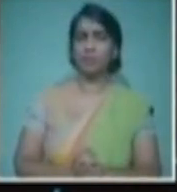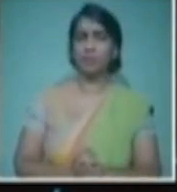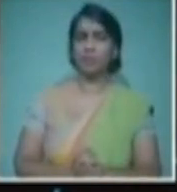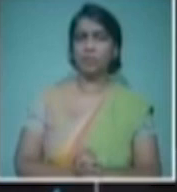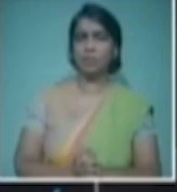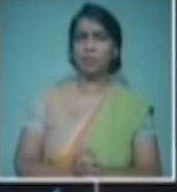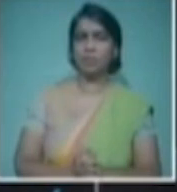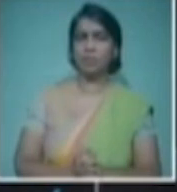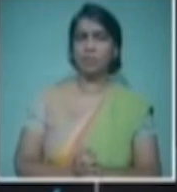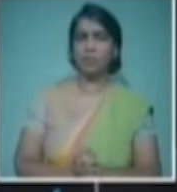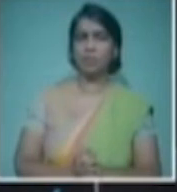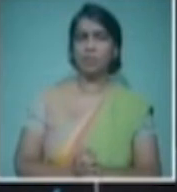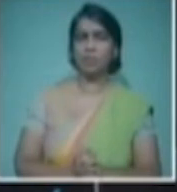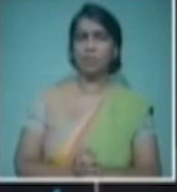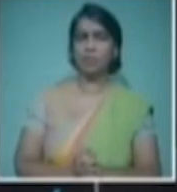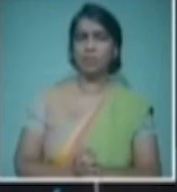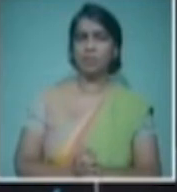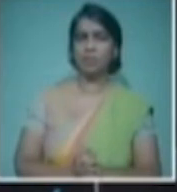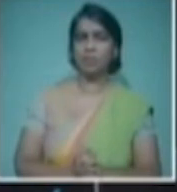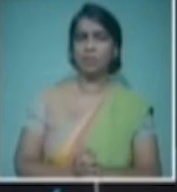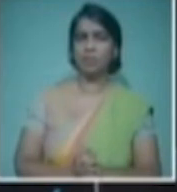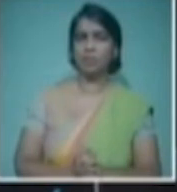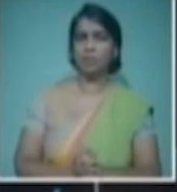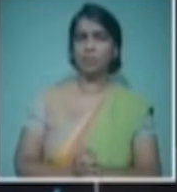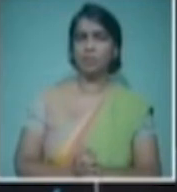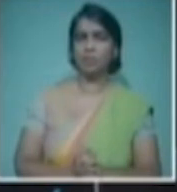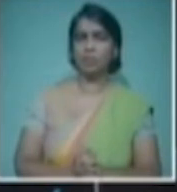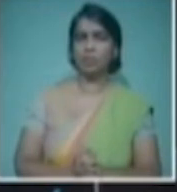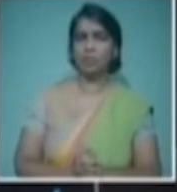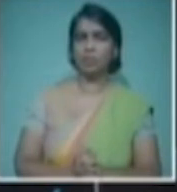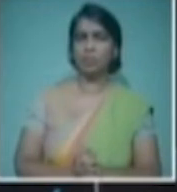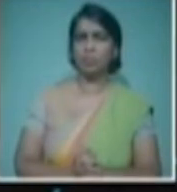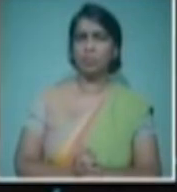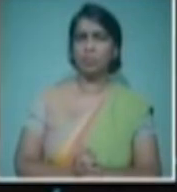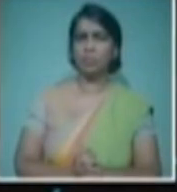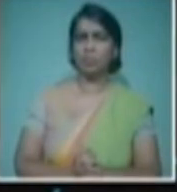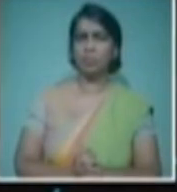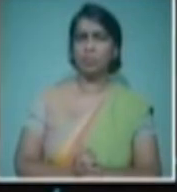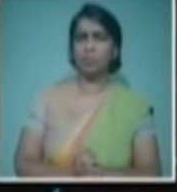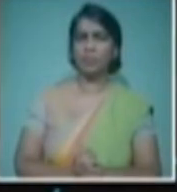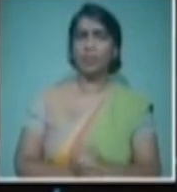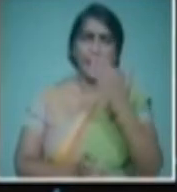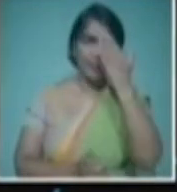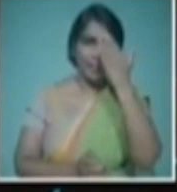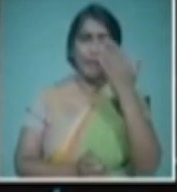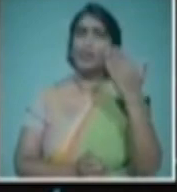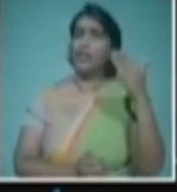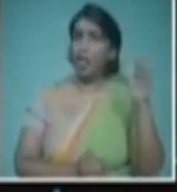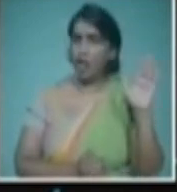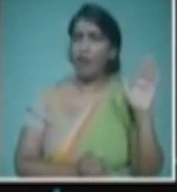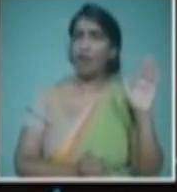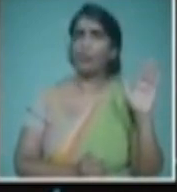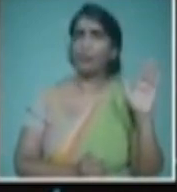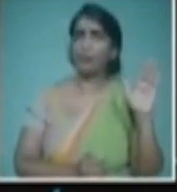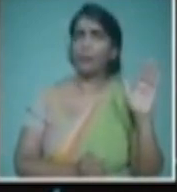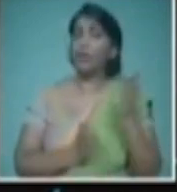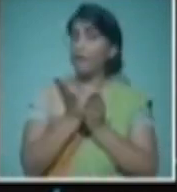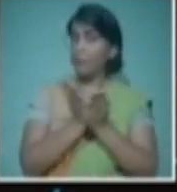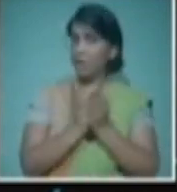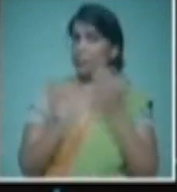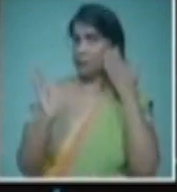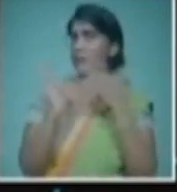ඔබතුමාගේ ඉදිරිපිට මේ සිද්ධිය වුණේ පිට වෙන්න කියලා කිව්වද කරුණා කළා ඉදිරියට එළියට යන්න. වහම විනය පේවර ගන්න